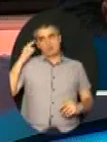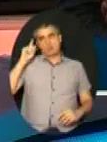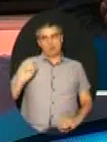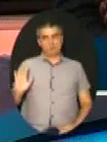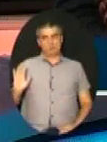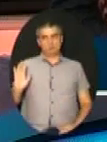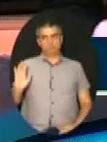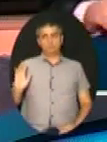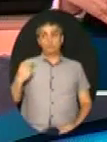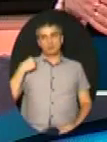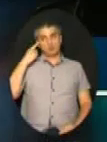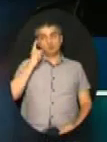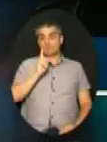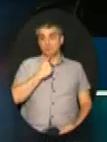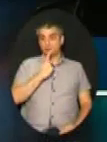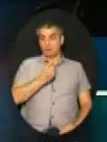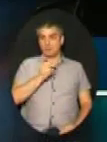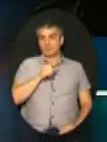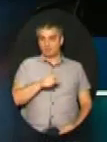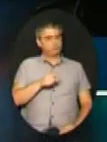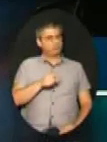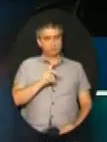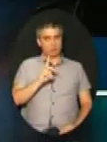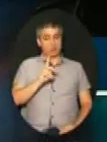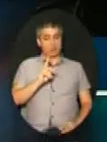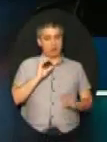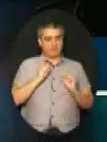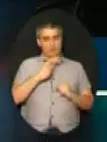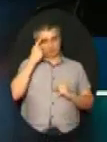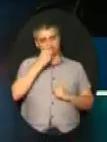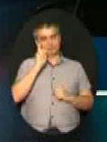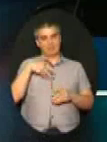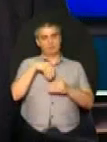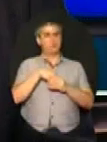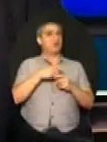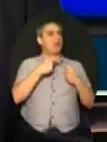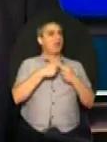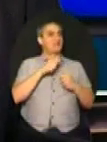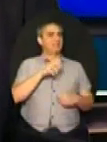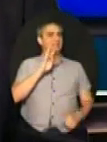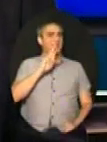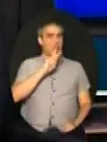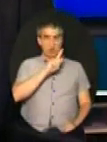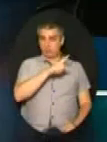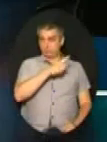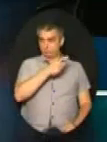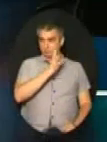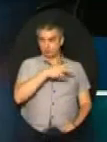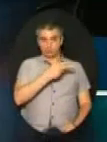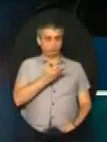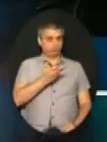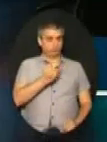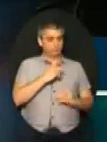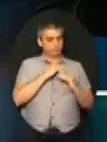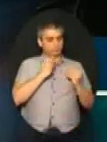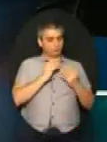יודעת. אני חושבת שמי שאומר את הדברים האלה, לא לכך חושב שהוא צריך להיות במפלגת העבודה. חברת הכנסת ברקו, יש מבחינתך